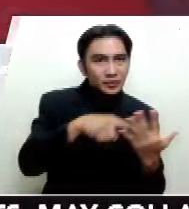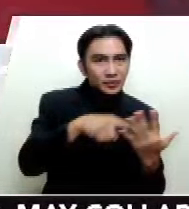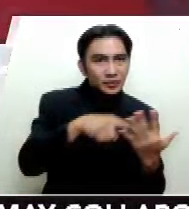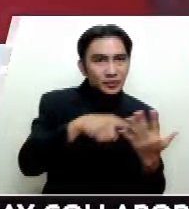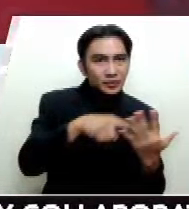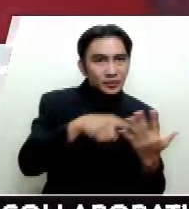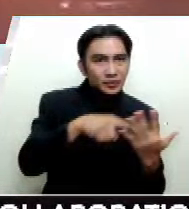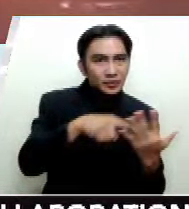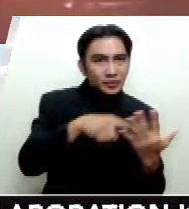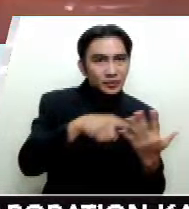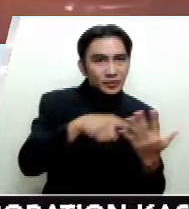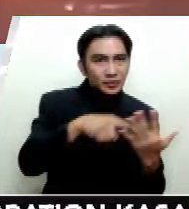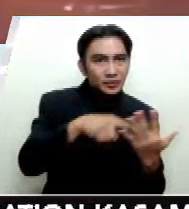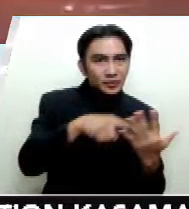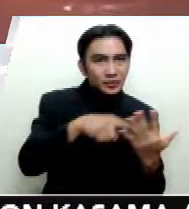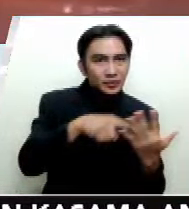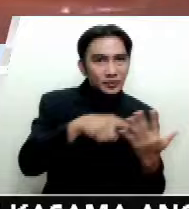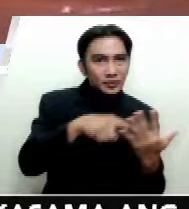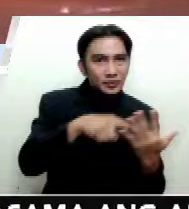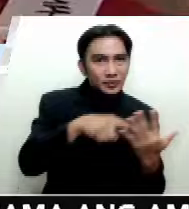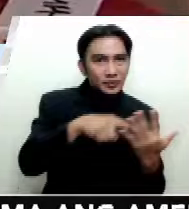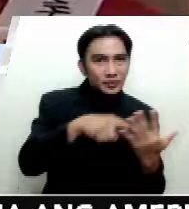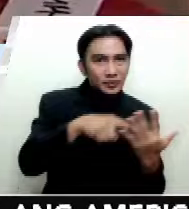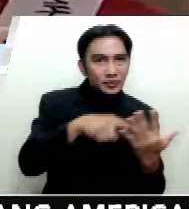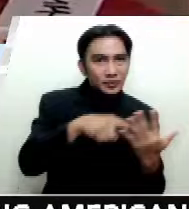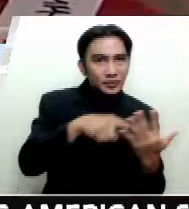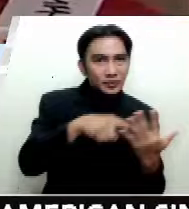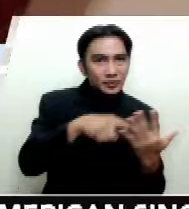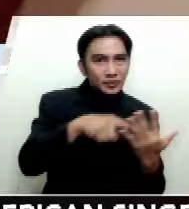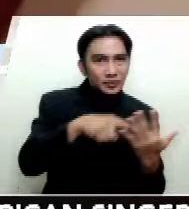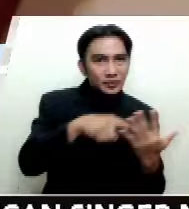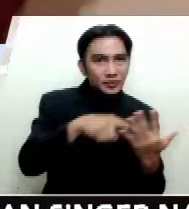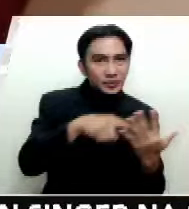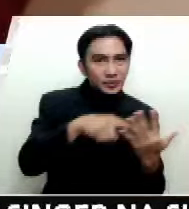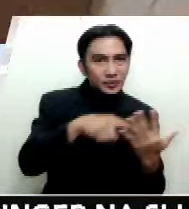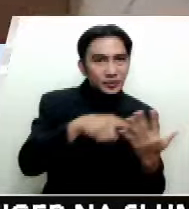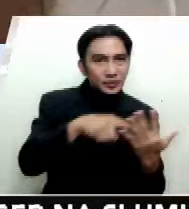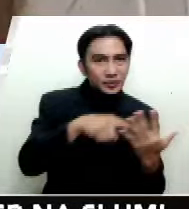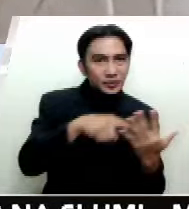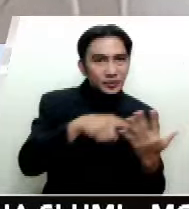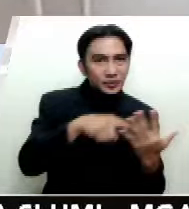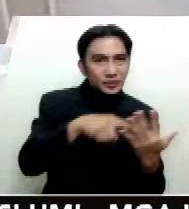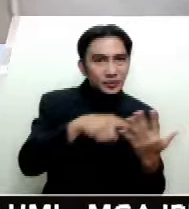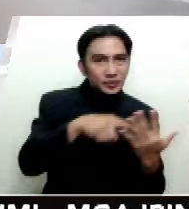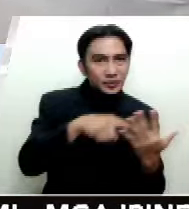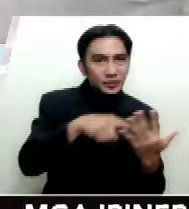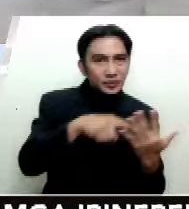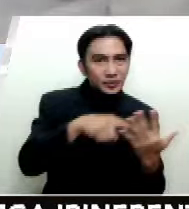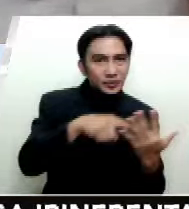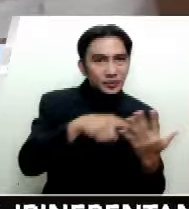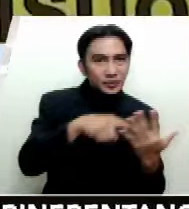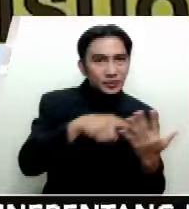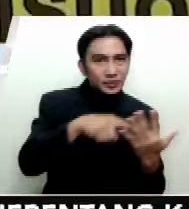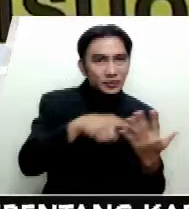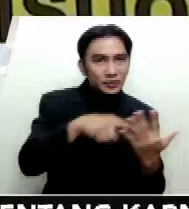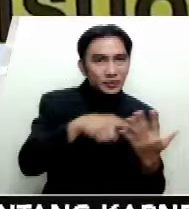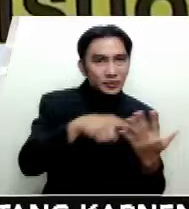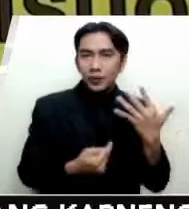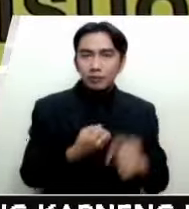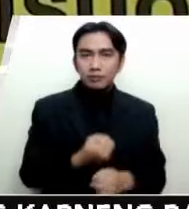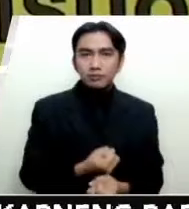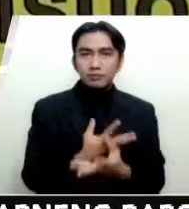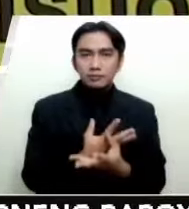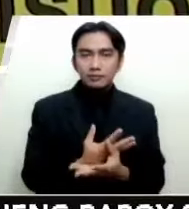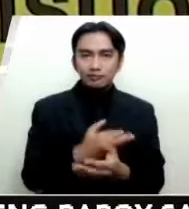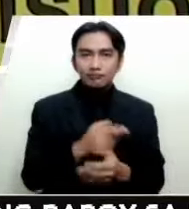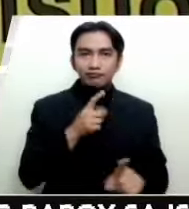Ilan ay naputokan ng pinagbabawal na 5-star. Ang iba, dahil naman sa whistle bomb, baby rocket at quitties. Pag naputokan po yung